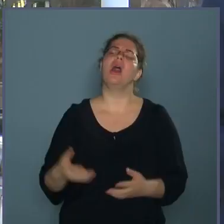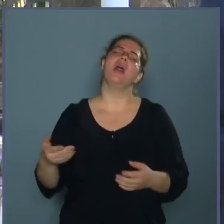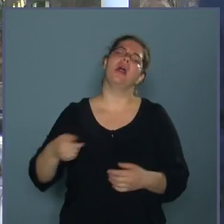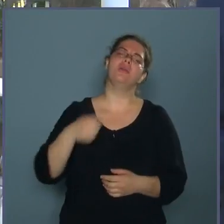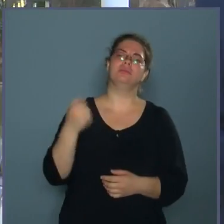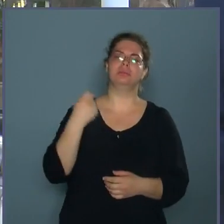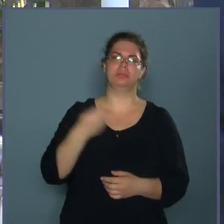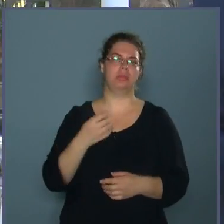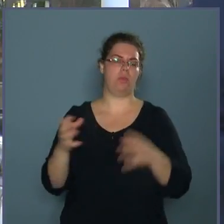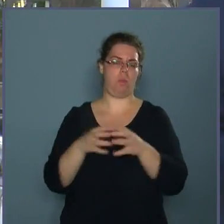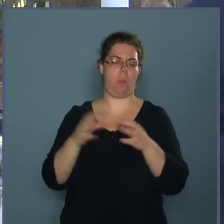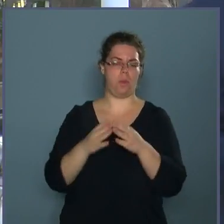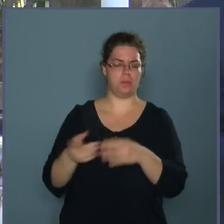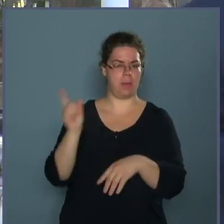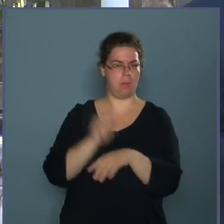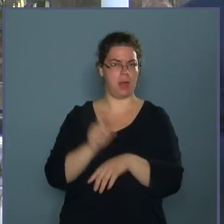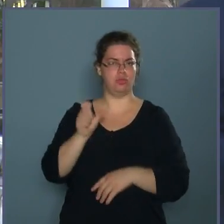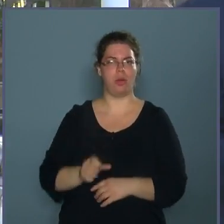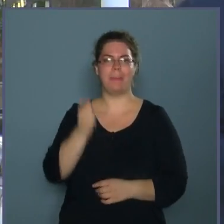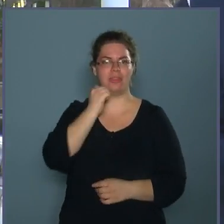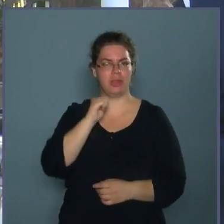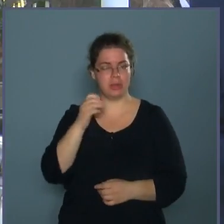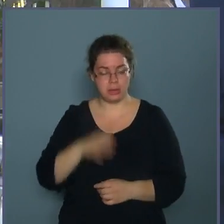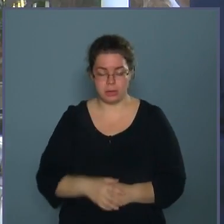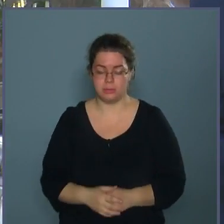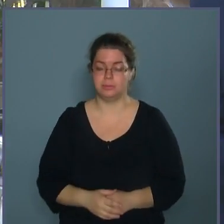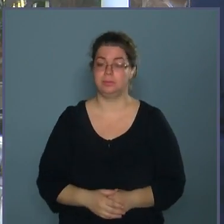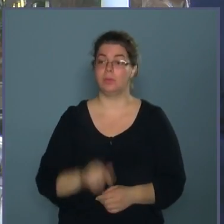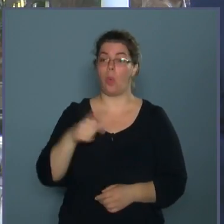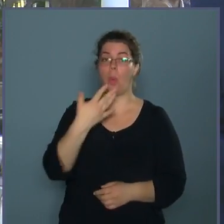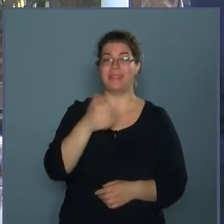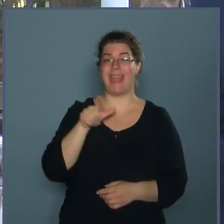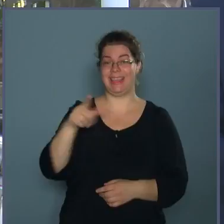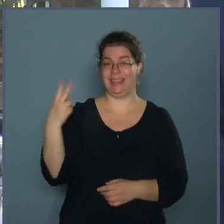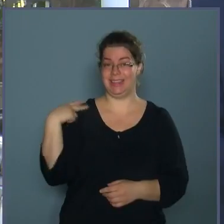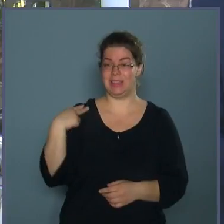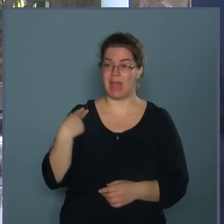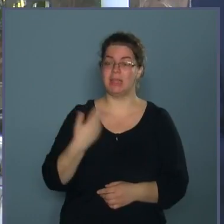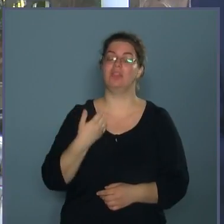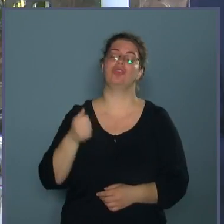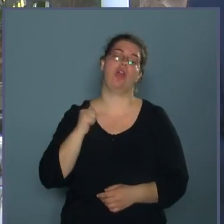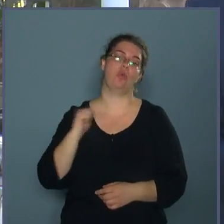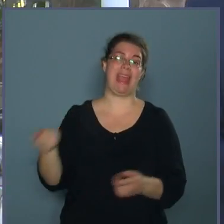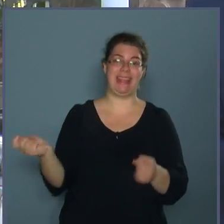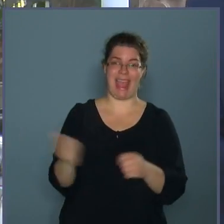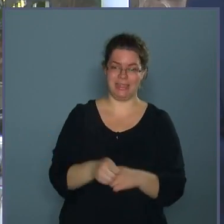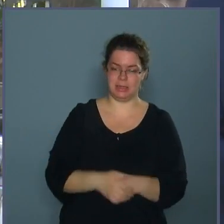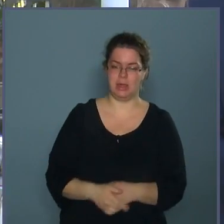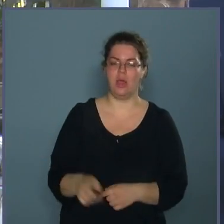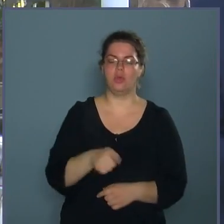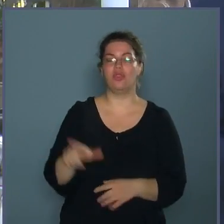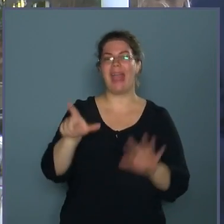Mecséri Jánosról elnevezett perben a hadbíróság 52 tisztet és katonát ítélt el, közülük